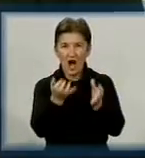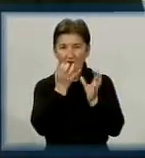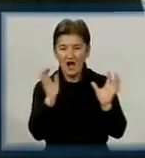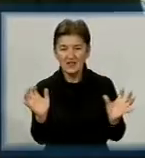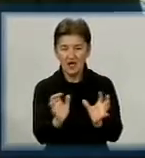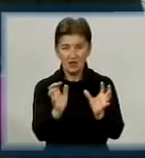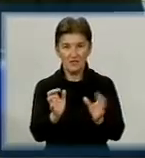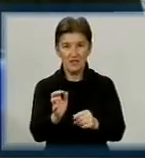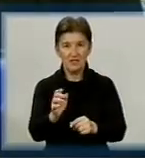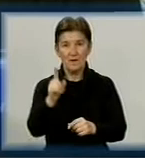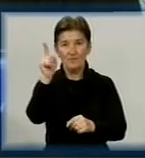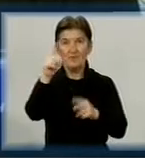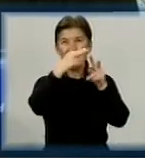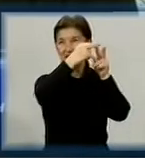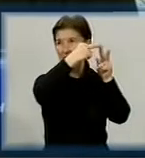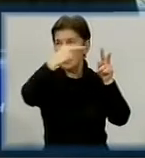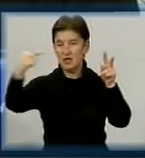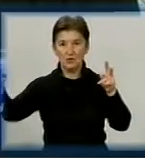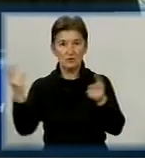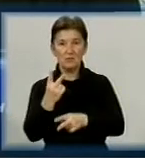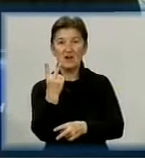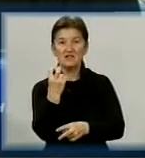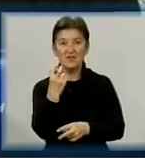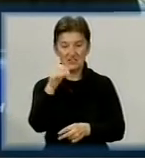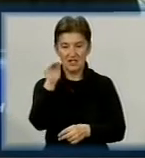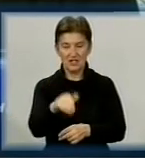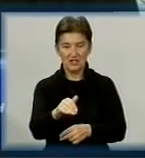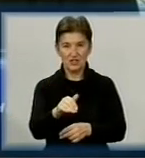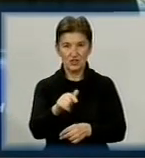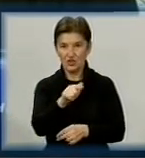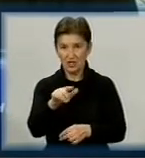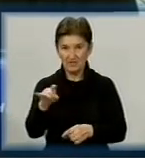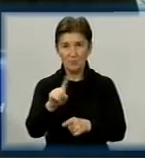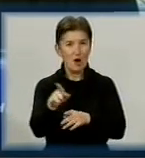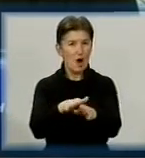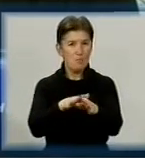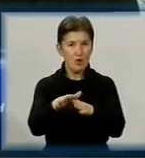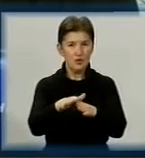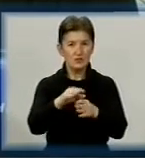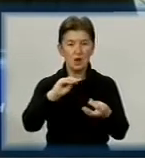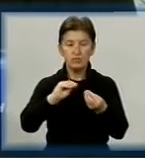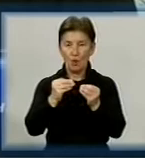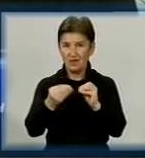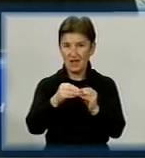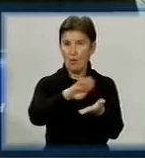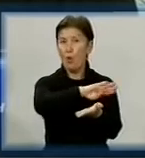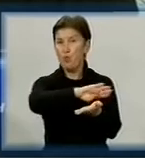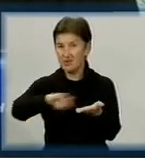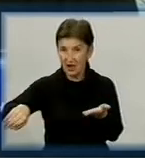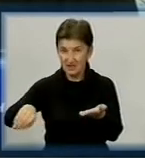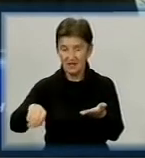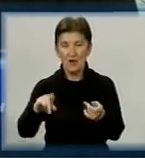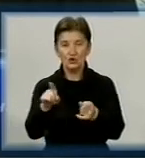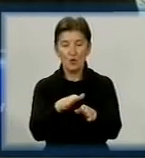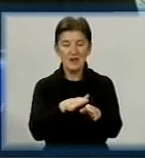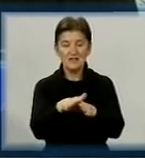лінію електромереж треба 200 тисяч гривнів, а для того, щоб повністю усунути проблему забезпечення лікарні